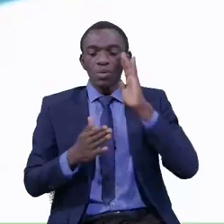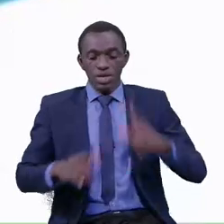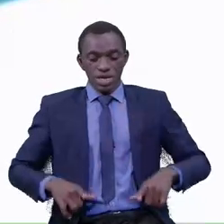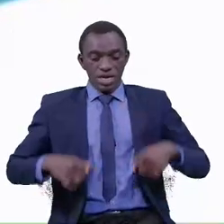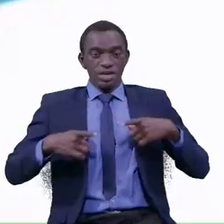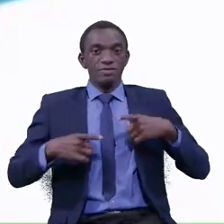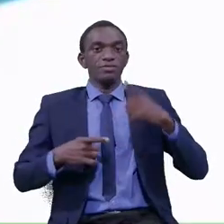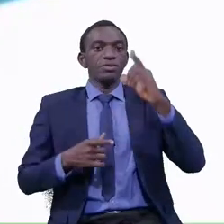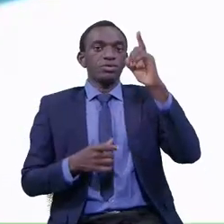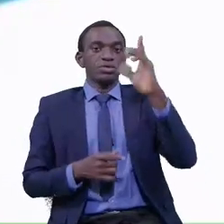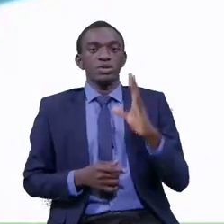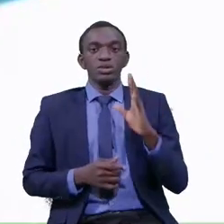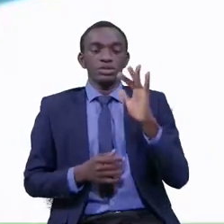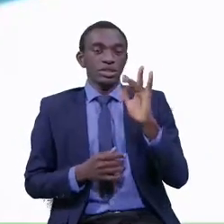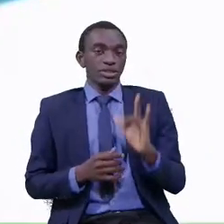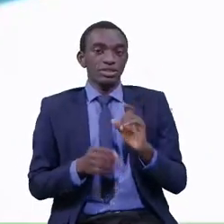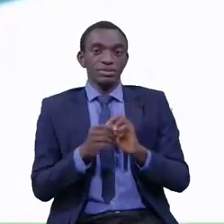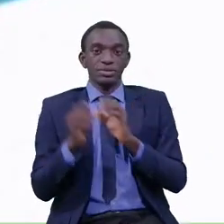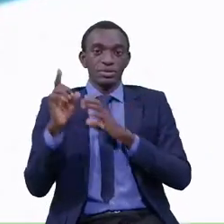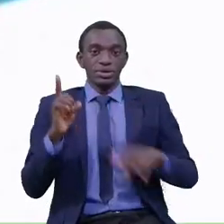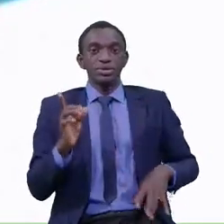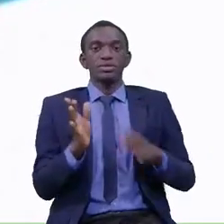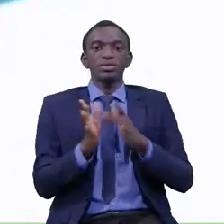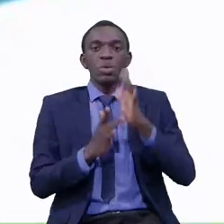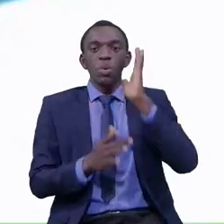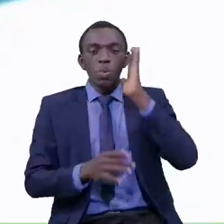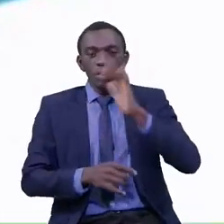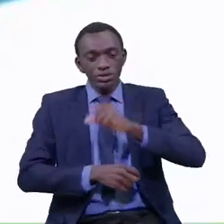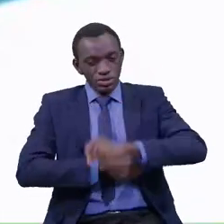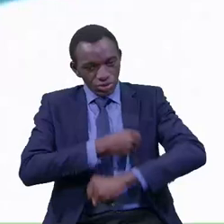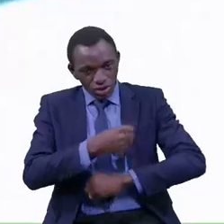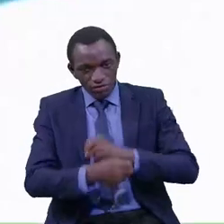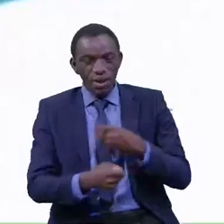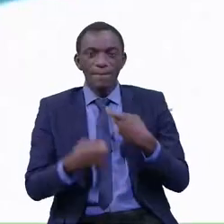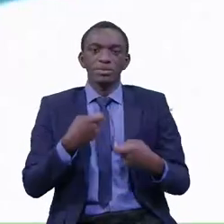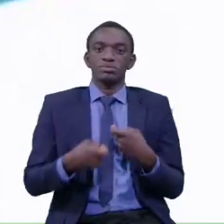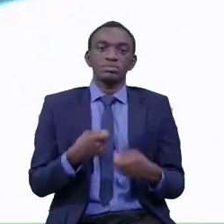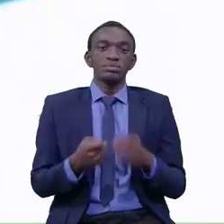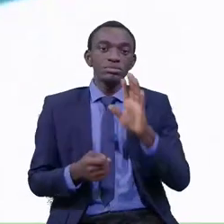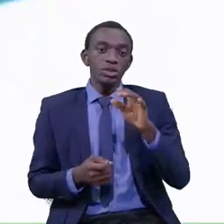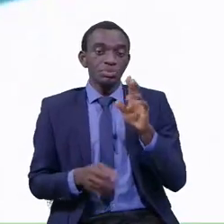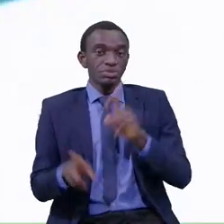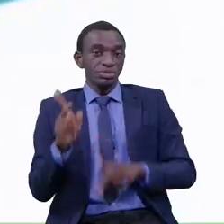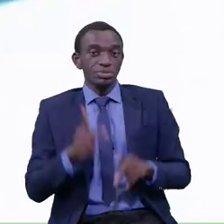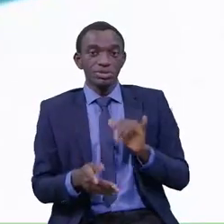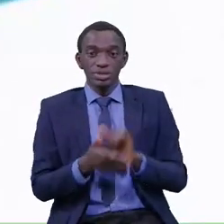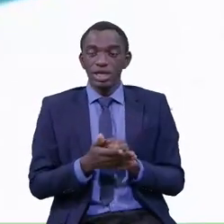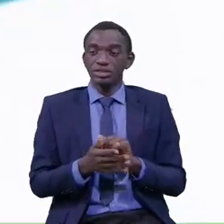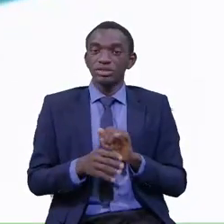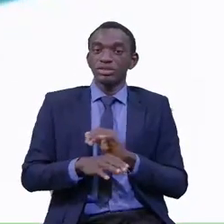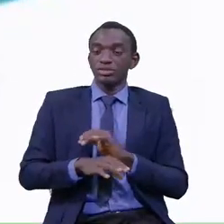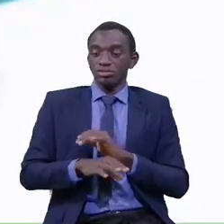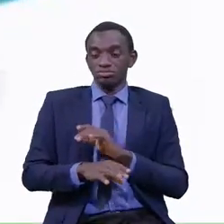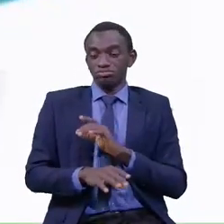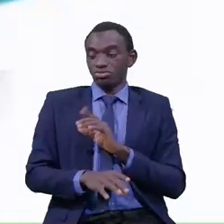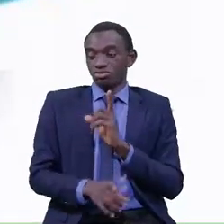sera persécuté. Et ceux donc qui ne comprennent pas qu'il y a plus de grâce, ils pensent seulement